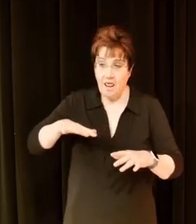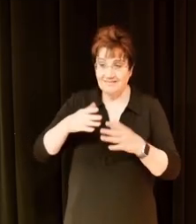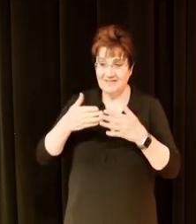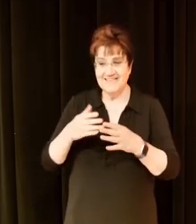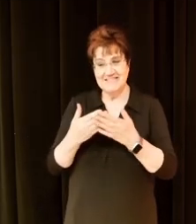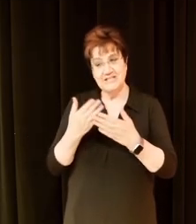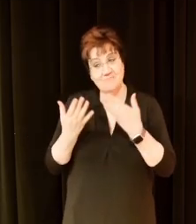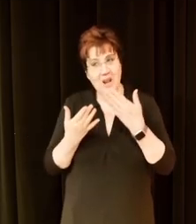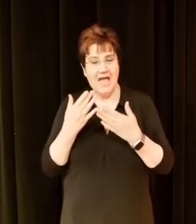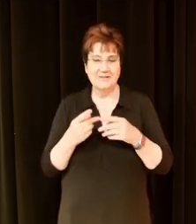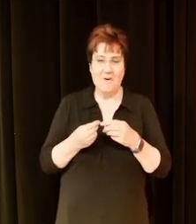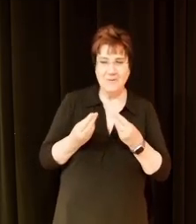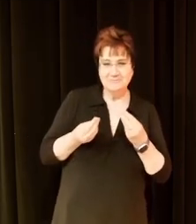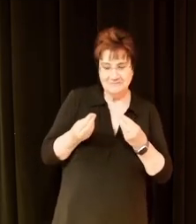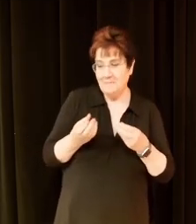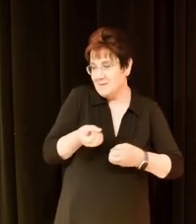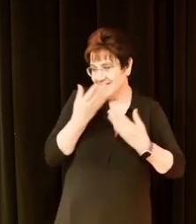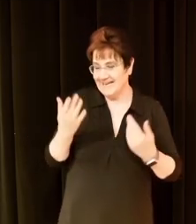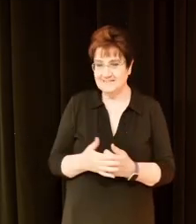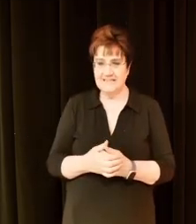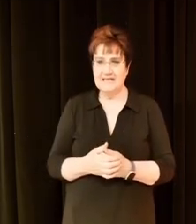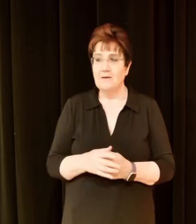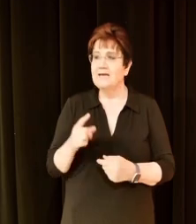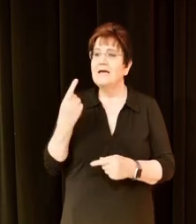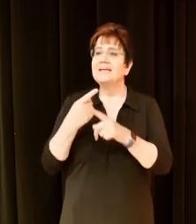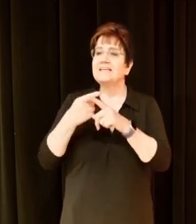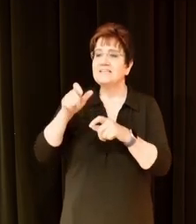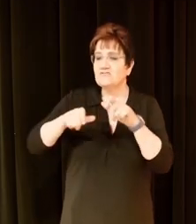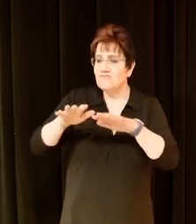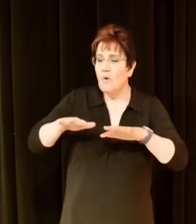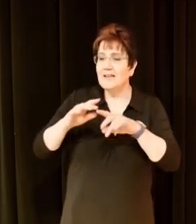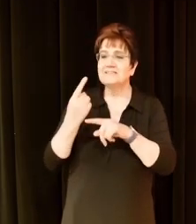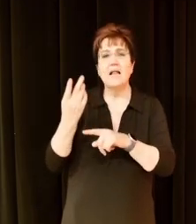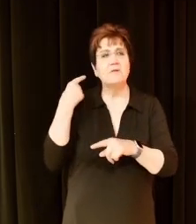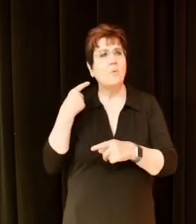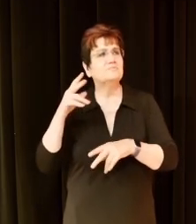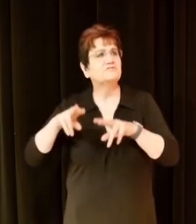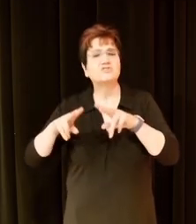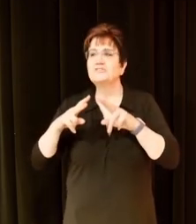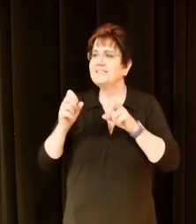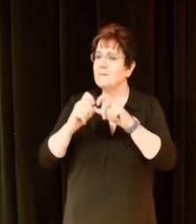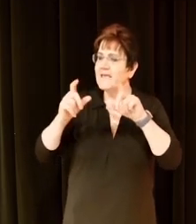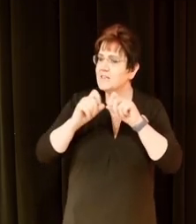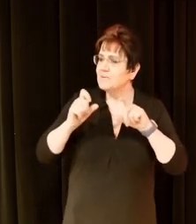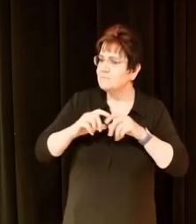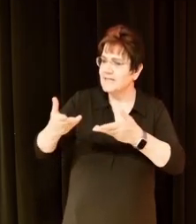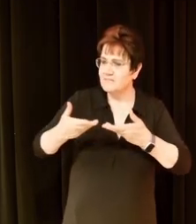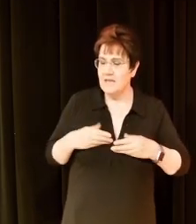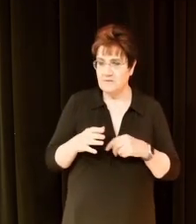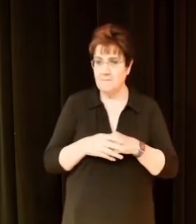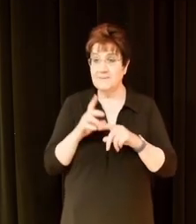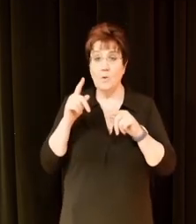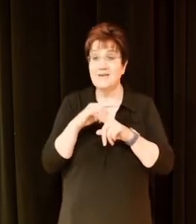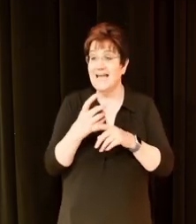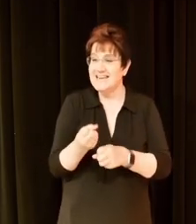auch zu spüren, da haben die uns verschiedene Bilder sozusagen gegeben, wo ich glaube, es lohnt sich, sich daran zu orientieren, dass wir Dinge eben nicht festhalten